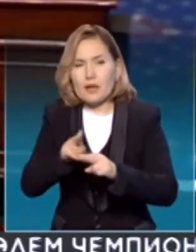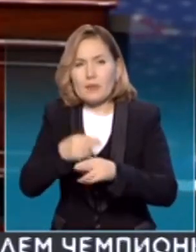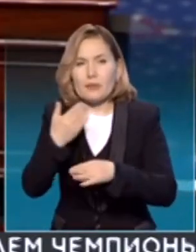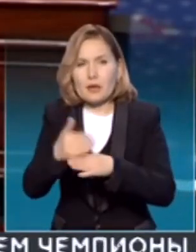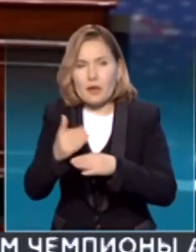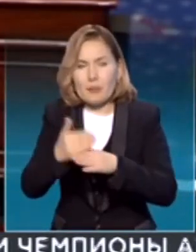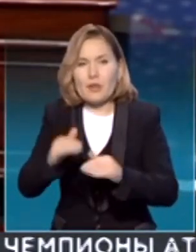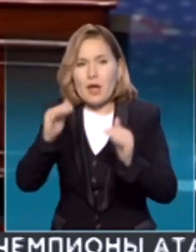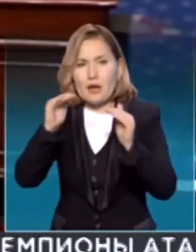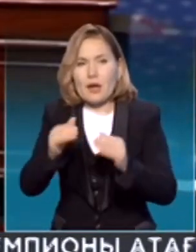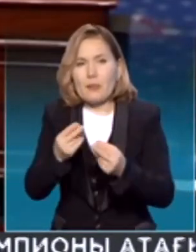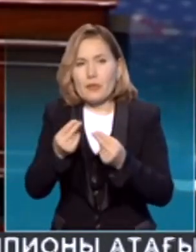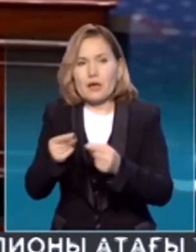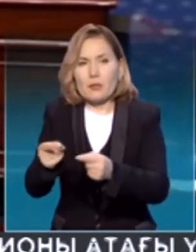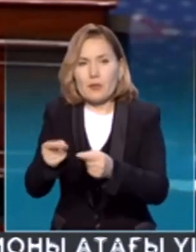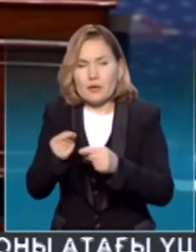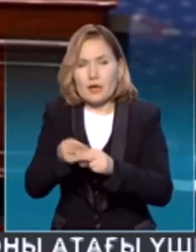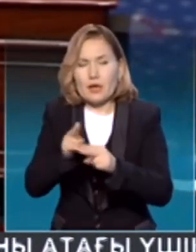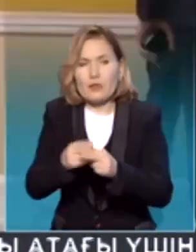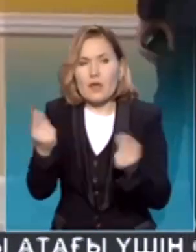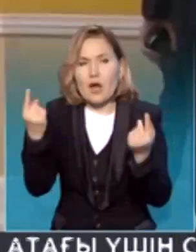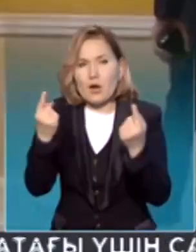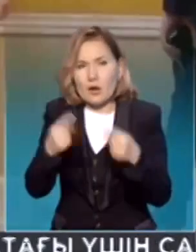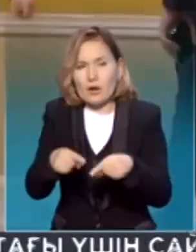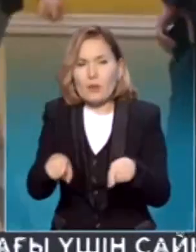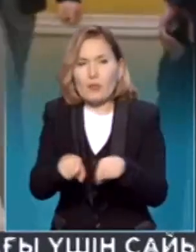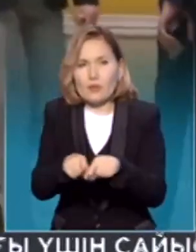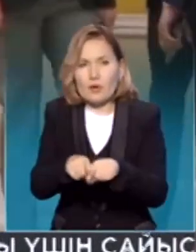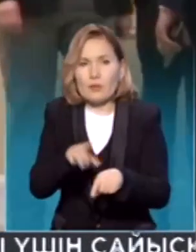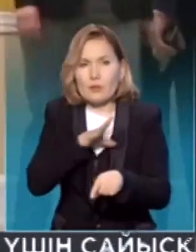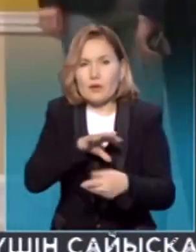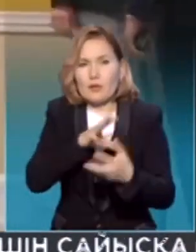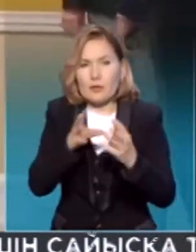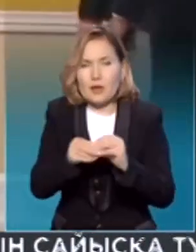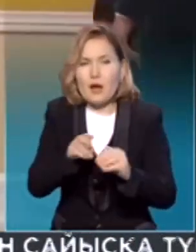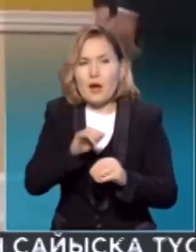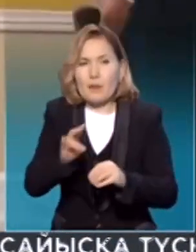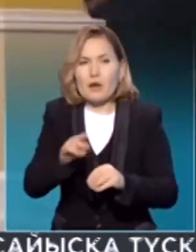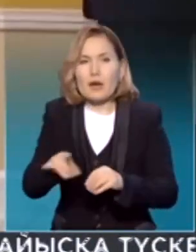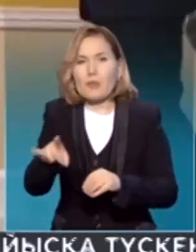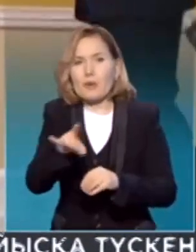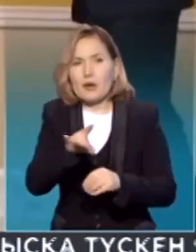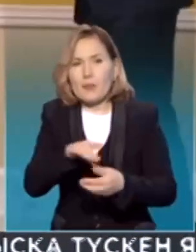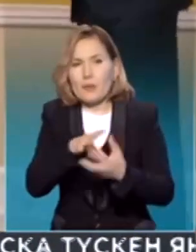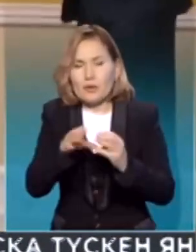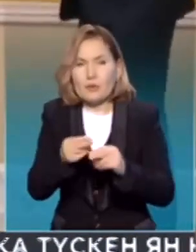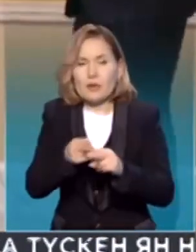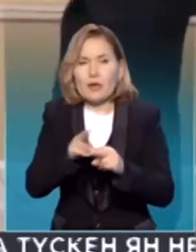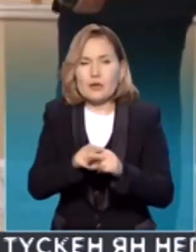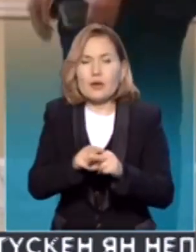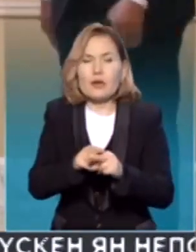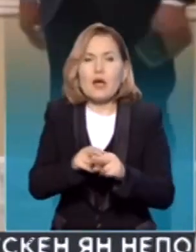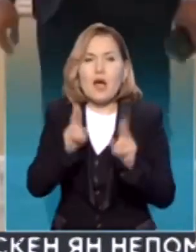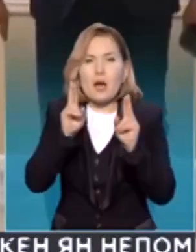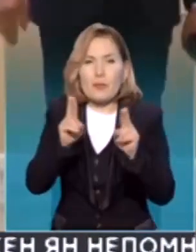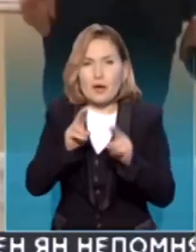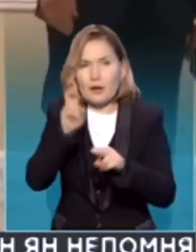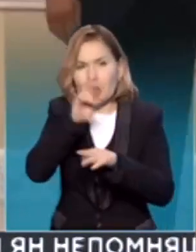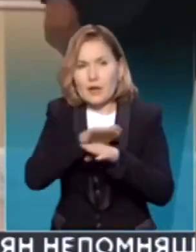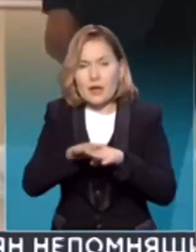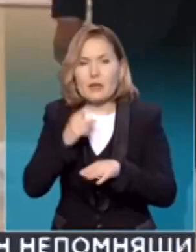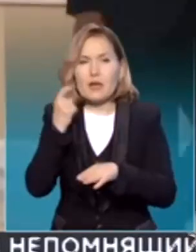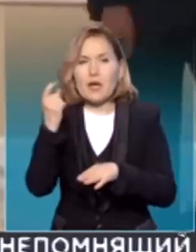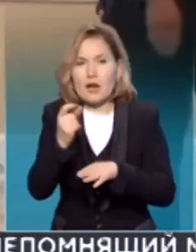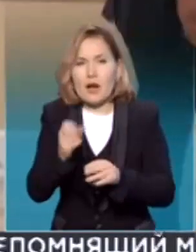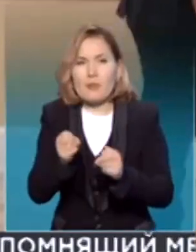несиелік рейтингісі мен инвестициялық тартымдылығының нашарлауына әкелген еді. Байден республикалықшылардың ұстанымы ел экономикасына